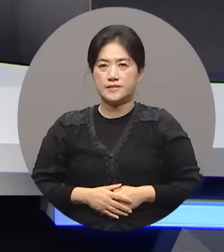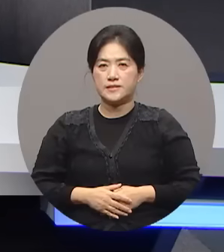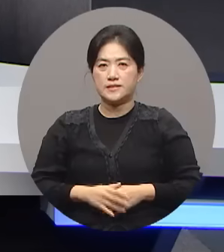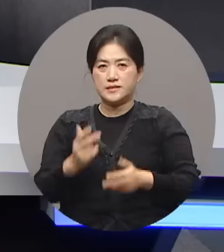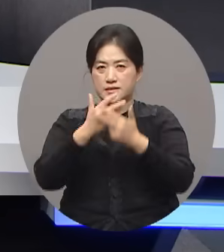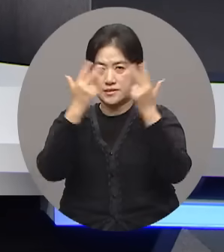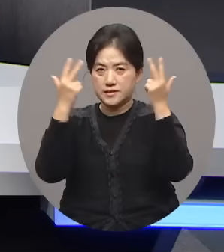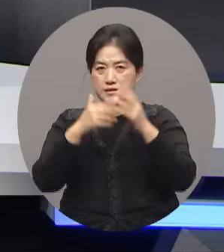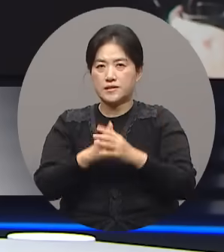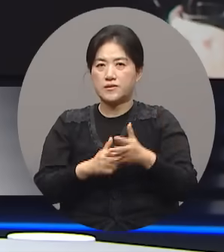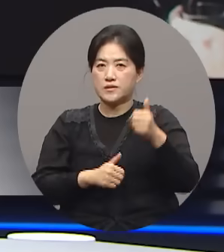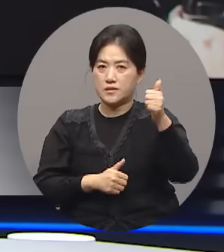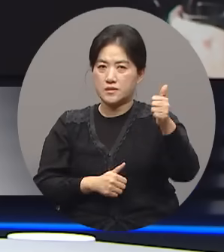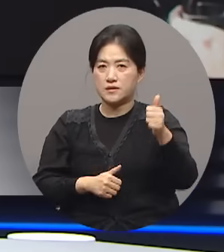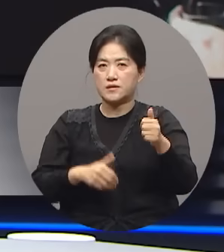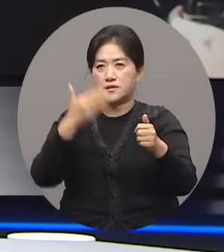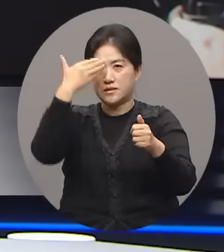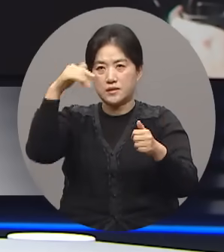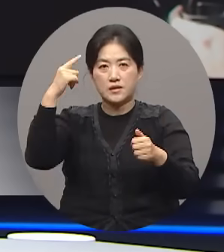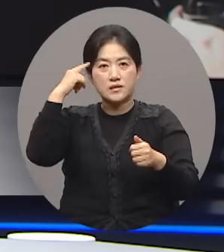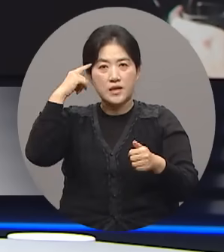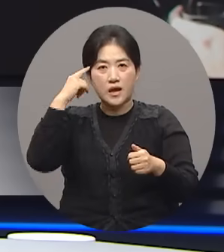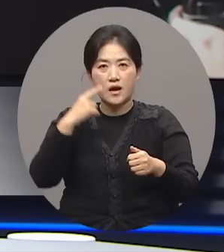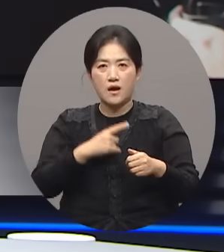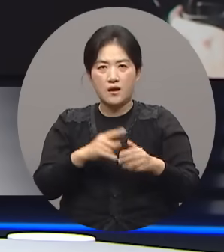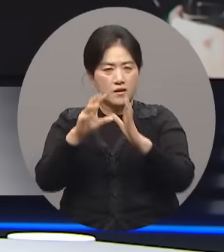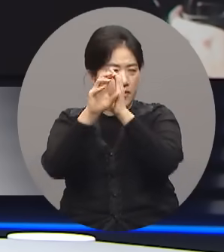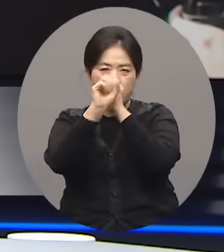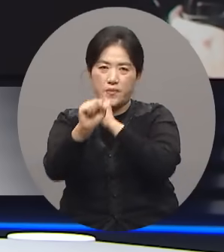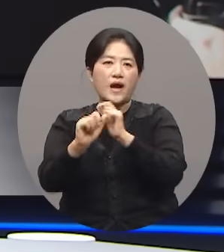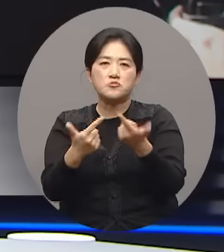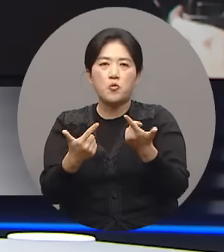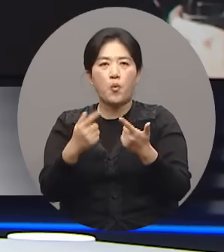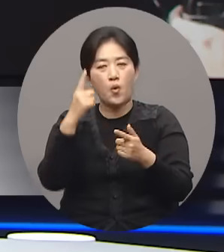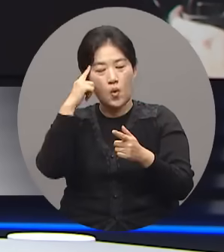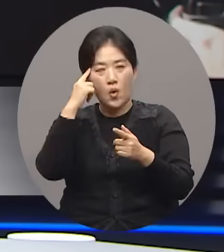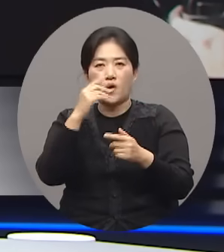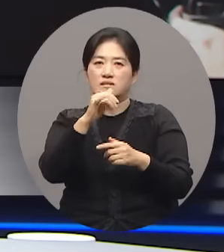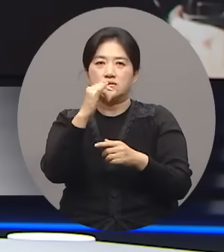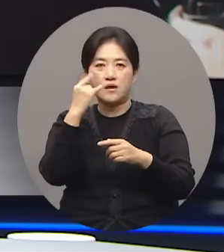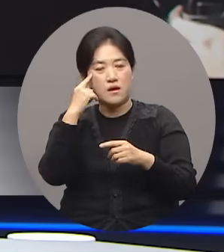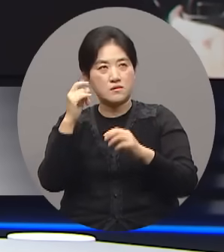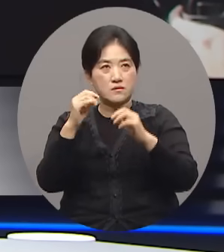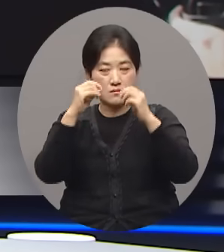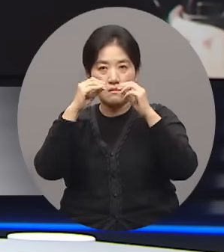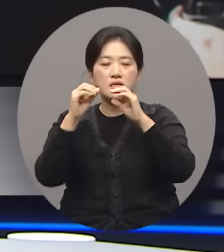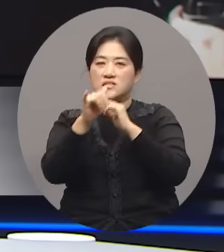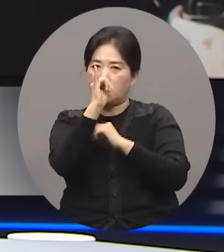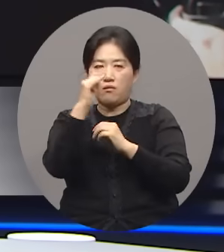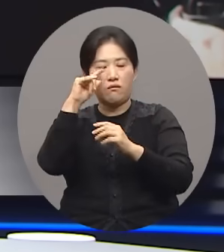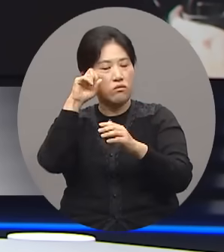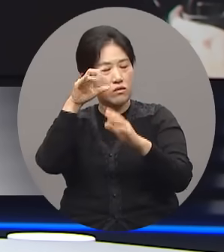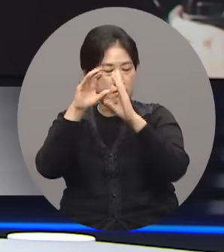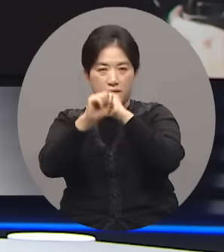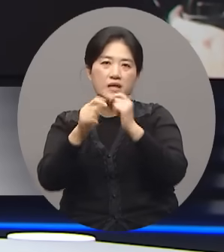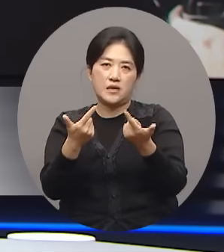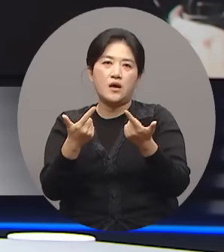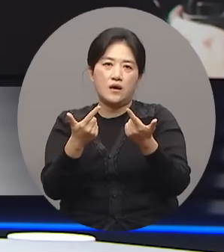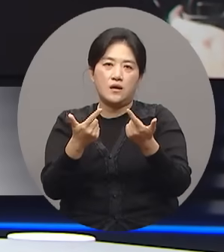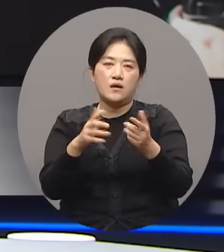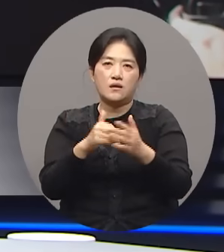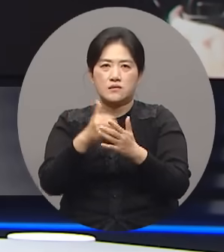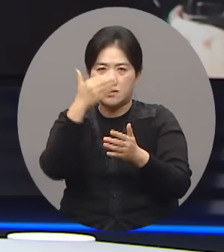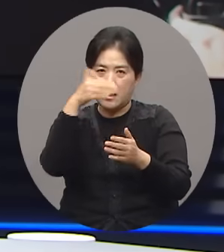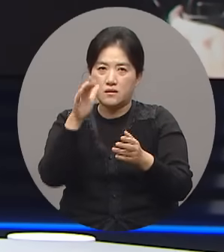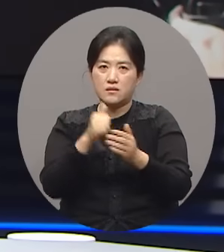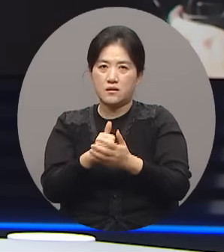지금 이재명 대표는 다행히 의식이 있는 상태에서 병원으로 긴급 이송된 것으로 확인이 되고 있습니다. 피습 직후부터 이